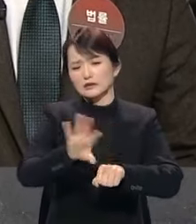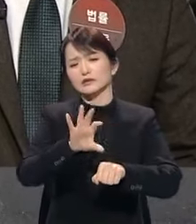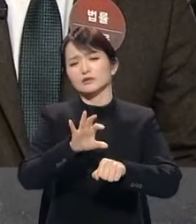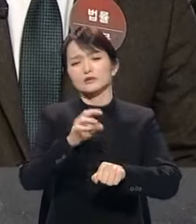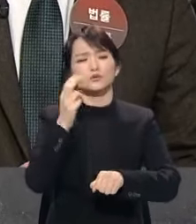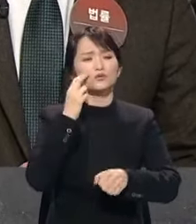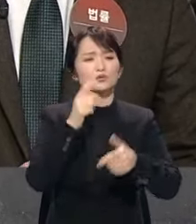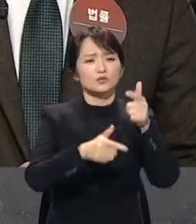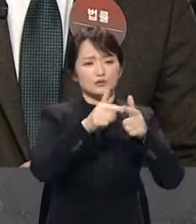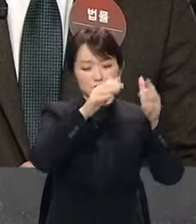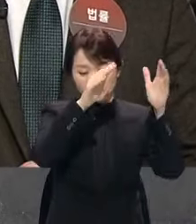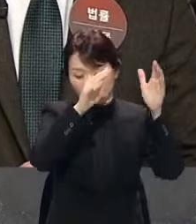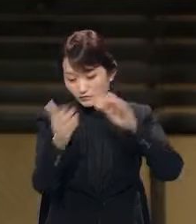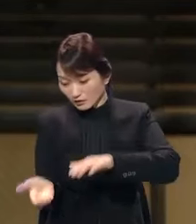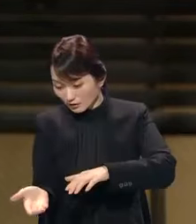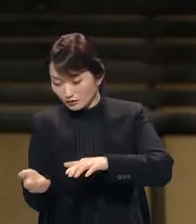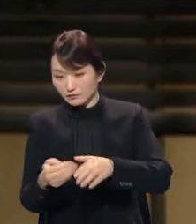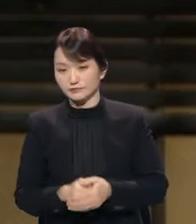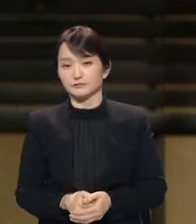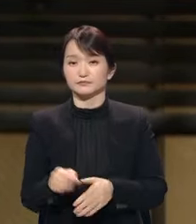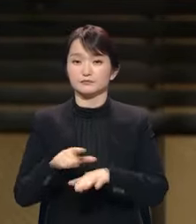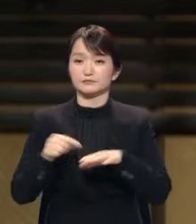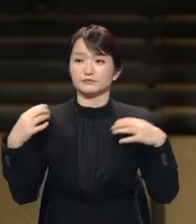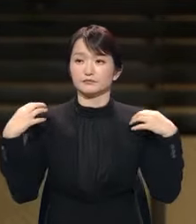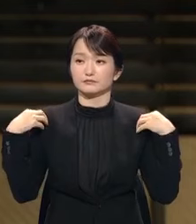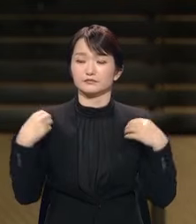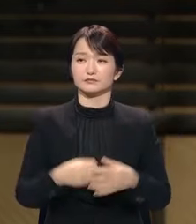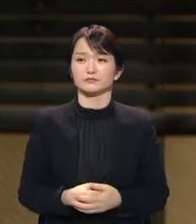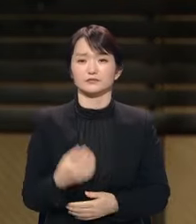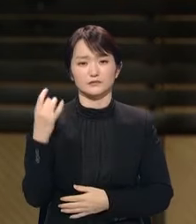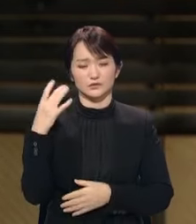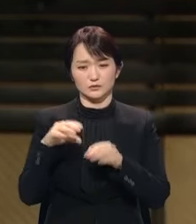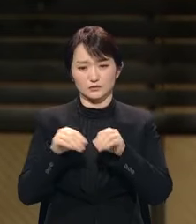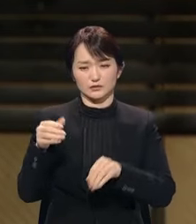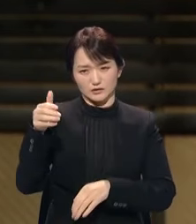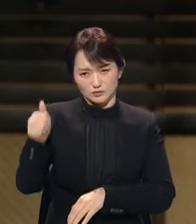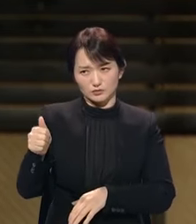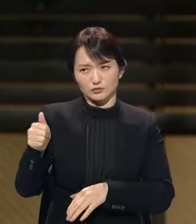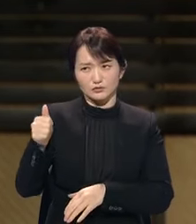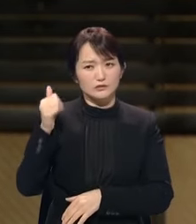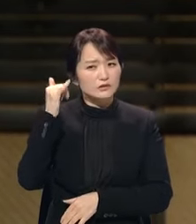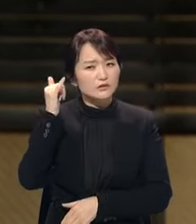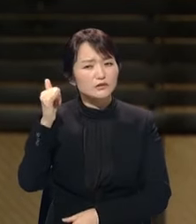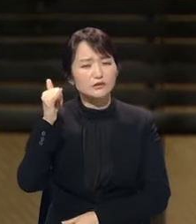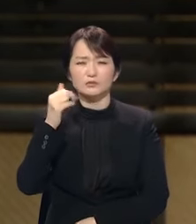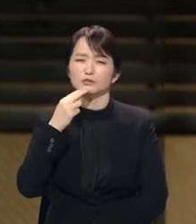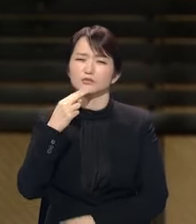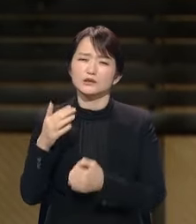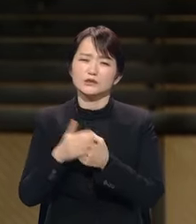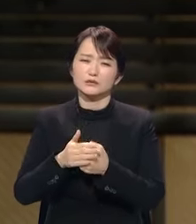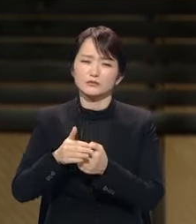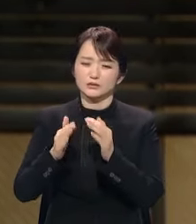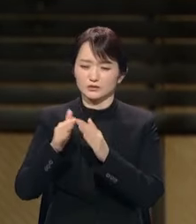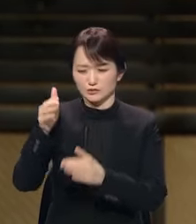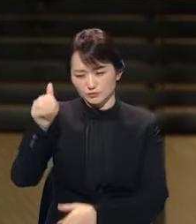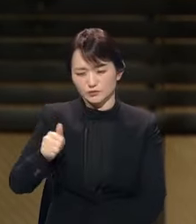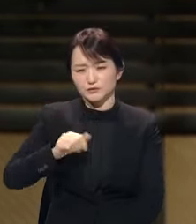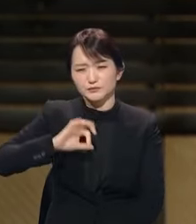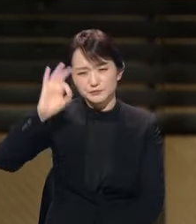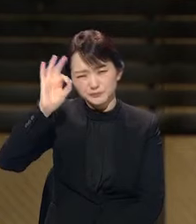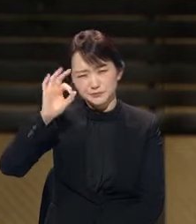무너진 거니까. 근데 문제는 지자체에서 저 원래 땅 주인에 대한 연락처가 확보되지 않아서 집주인을 찾지 못하고 있는 상황이라고